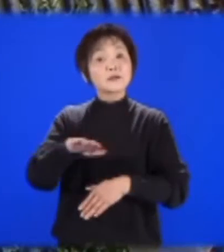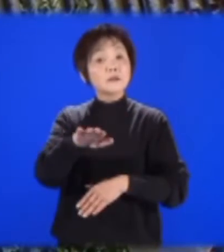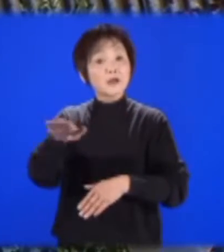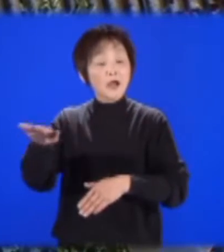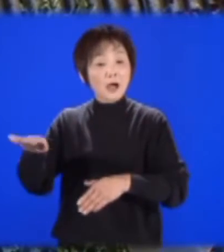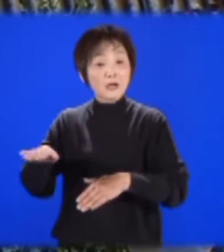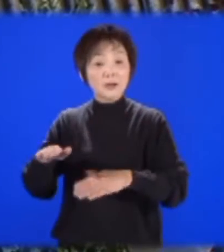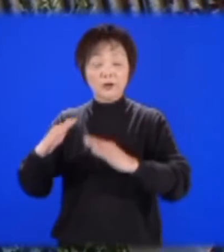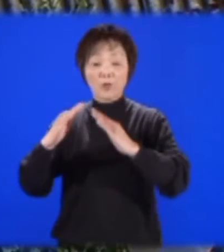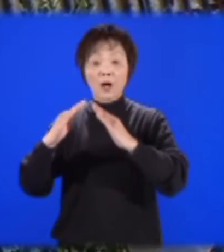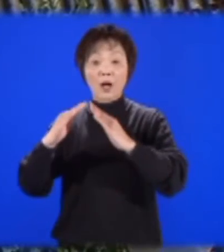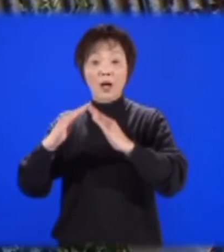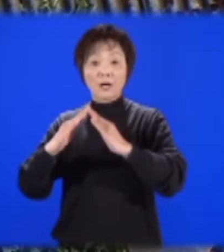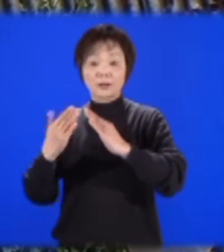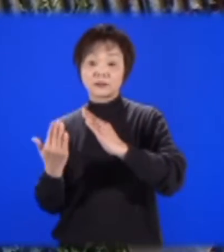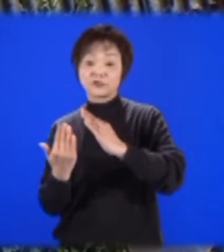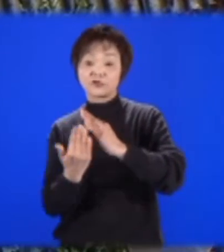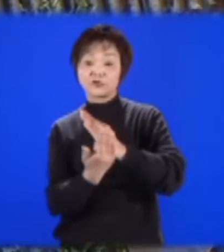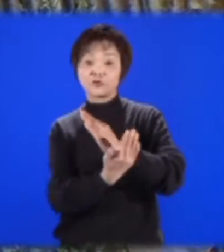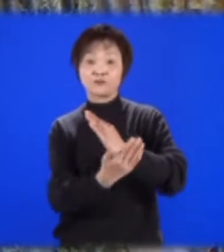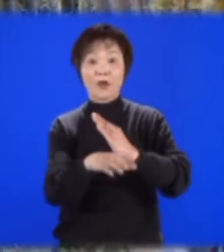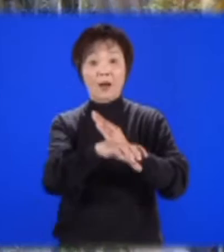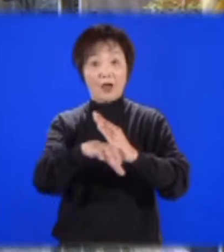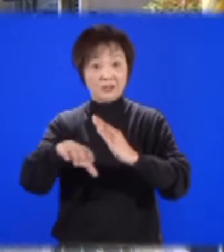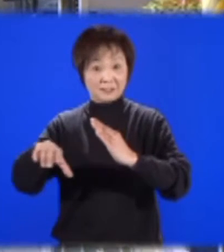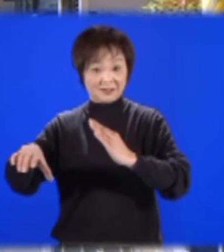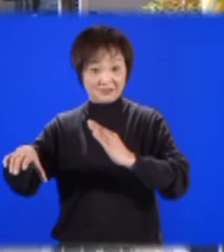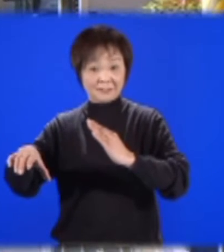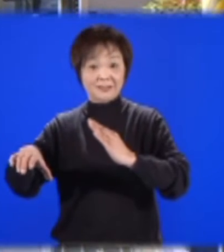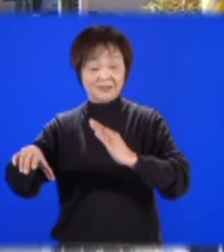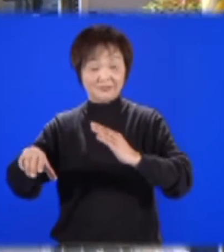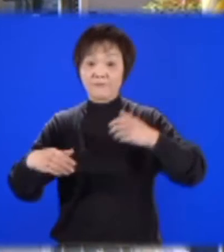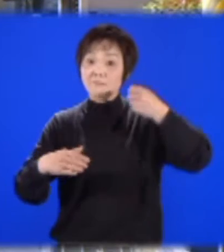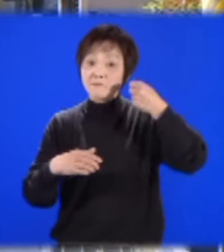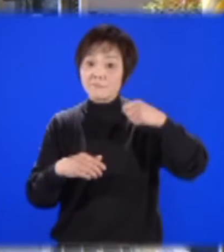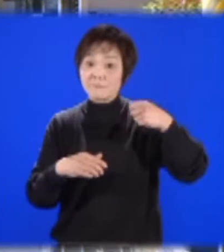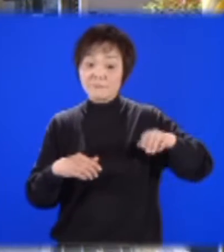四日市市内の北側の東海道では妻入りが多く、